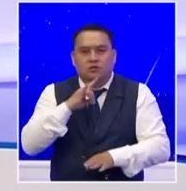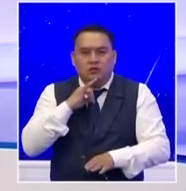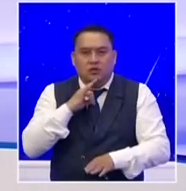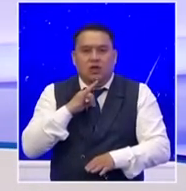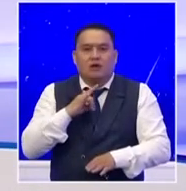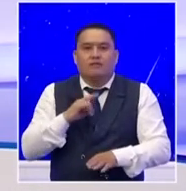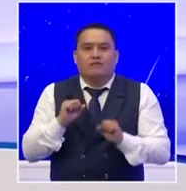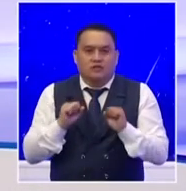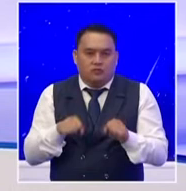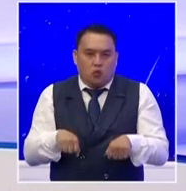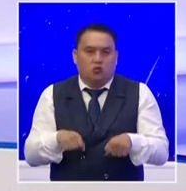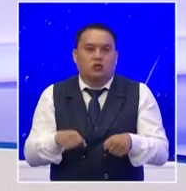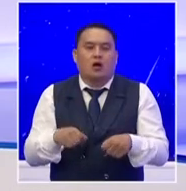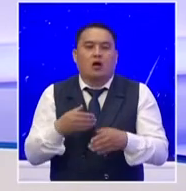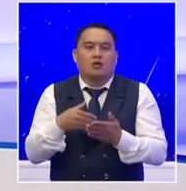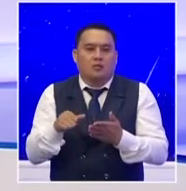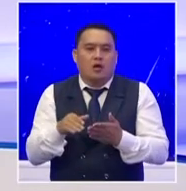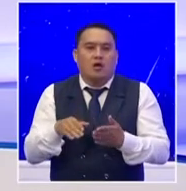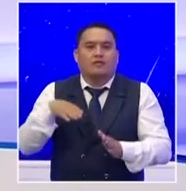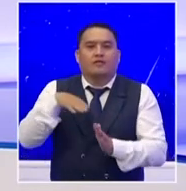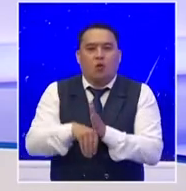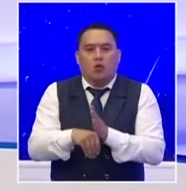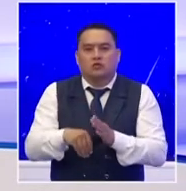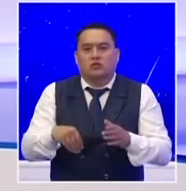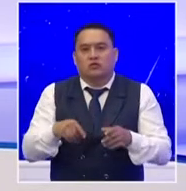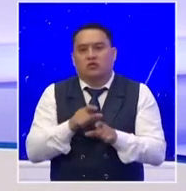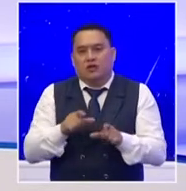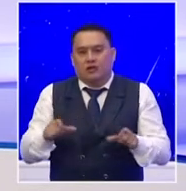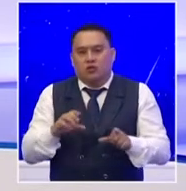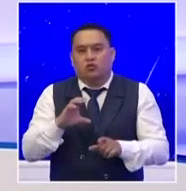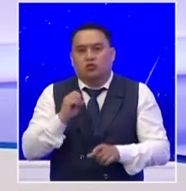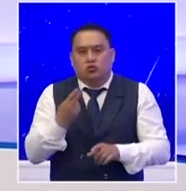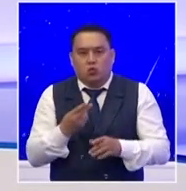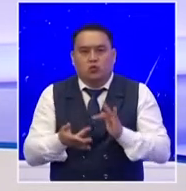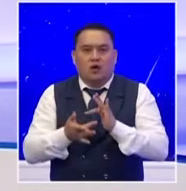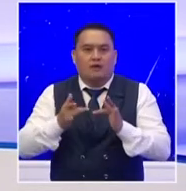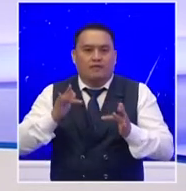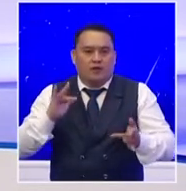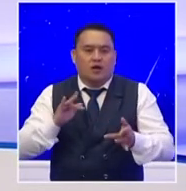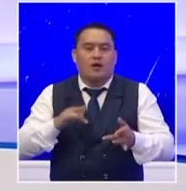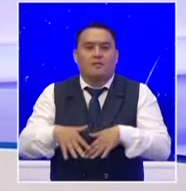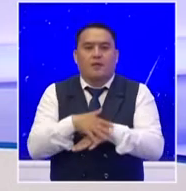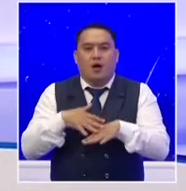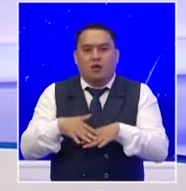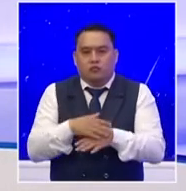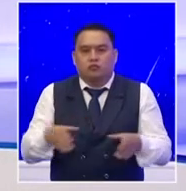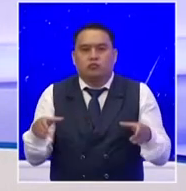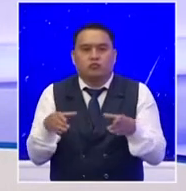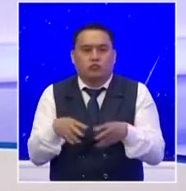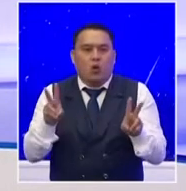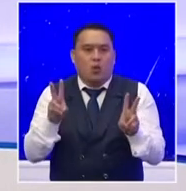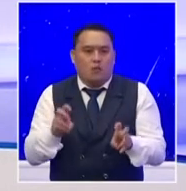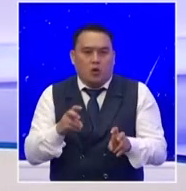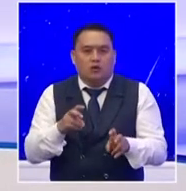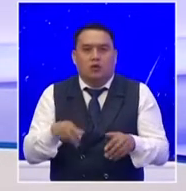режиме реального времени. Вносят свою лепту и рядовые граждане. Так, в социальных сетях стартовал флешмоб «Бессмертный полк».